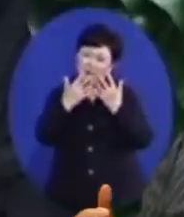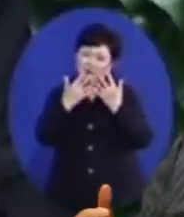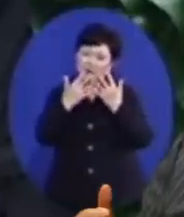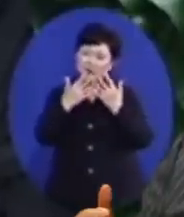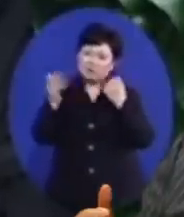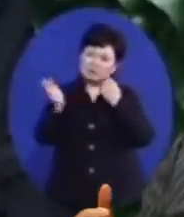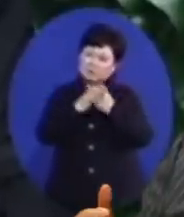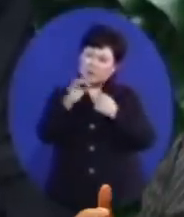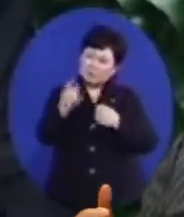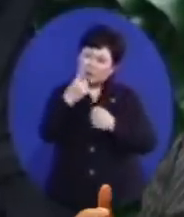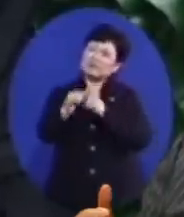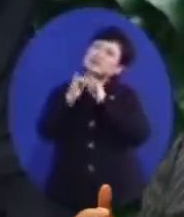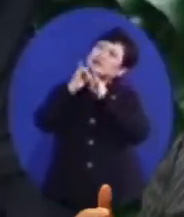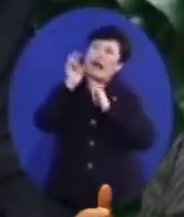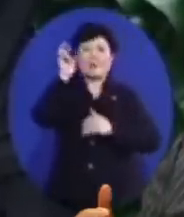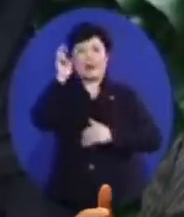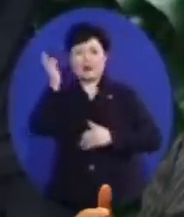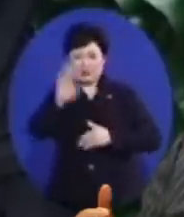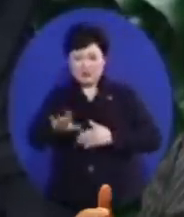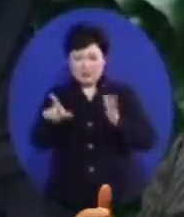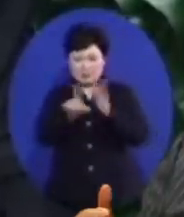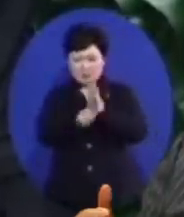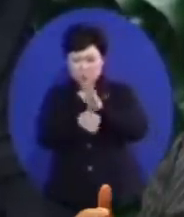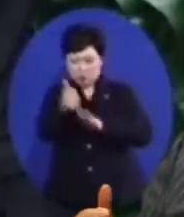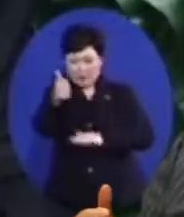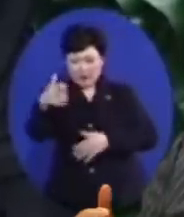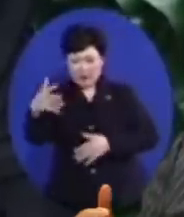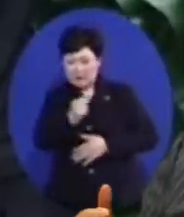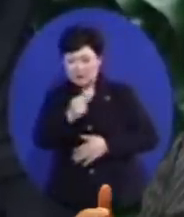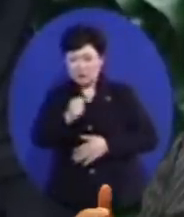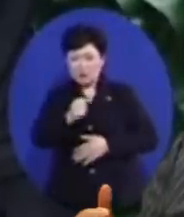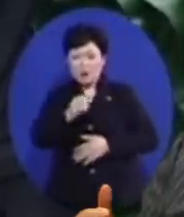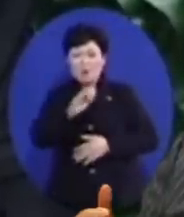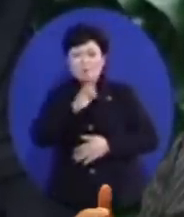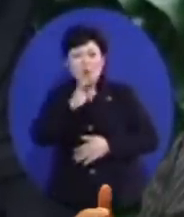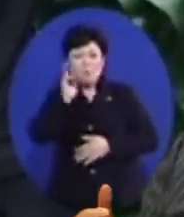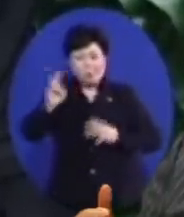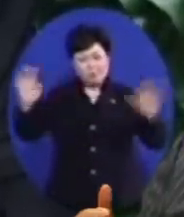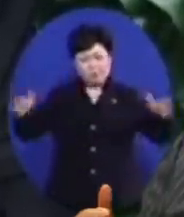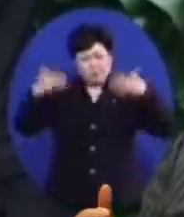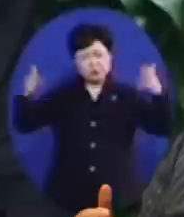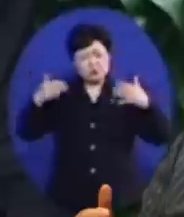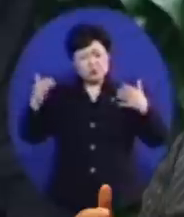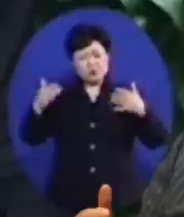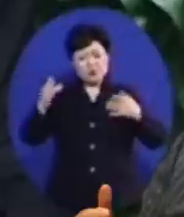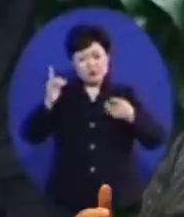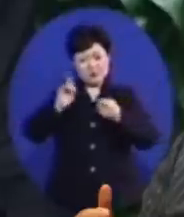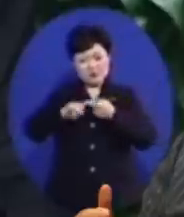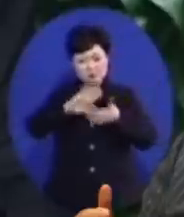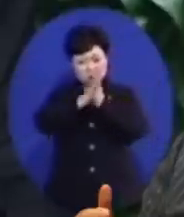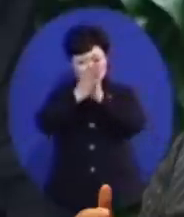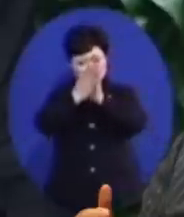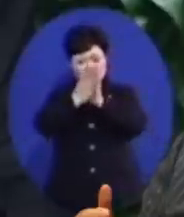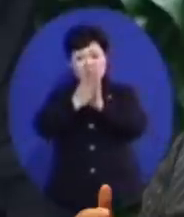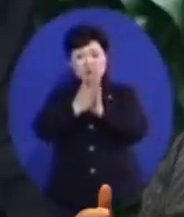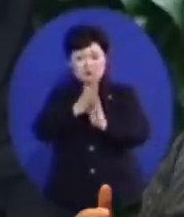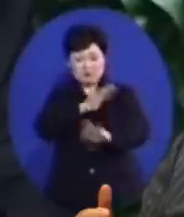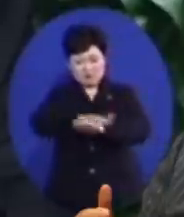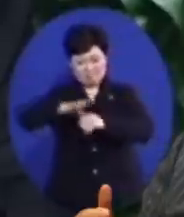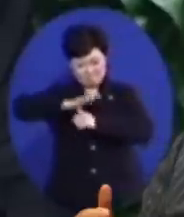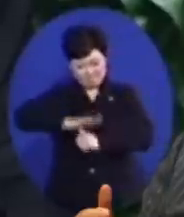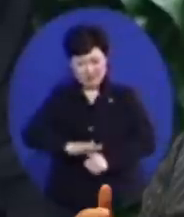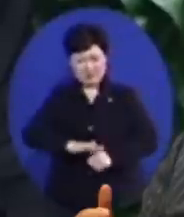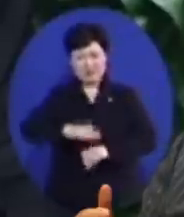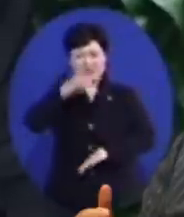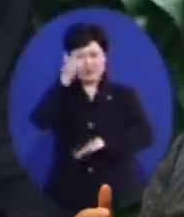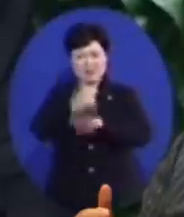것인데 믿음과 소망을 가지고서 폭풍우를 다하니까 그 폭풍우가 그러하여 애굽의 국무총리가 되도록 만들어주었다는